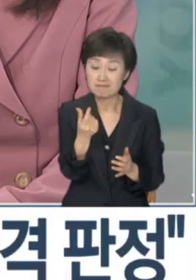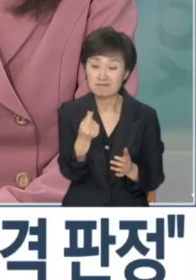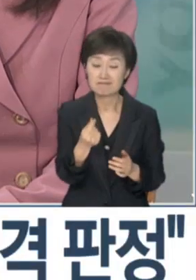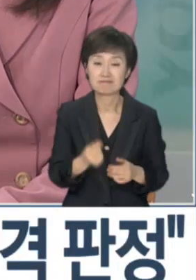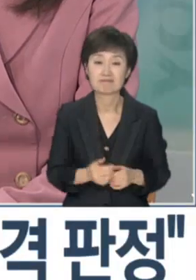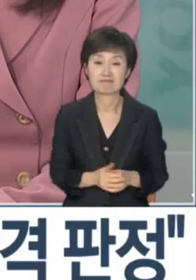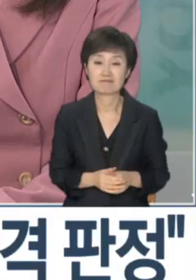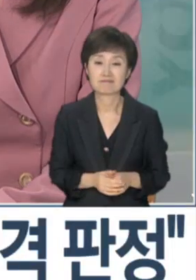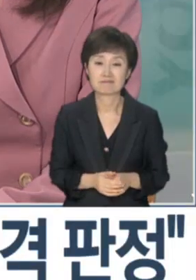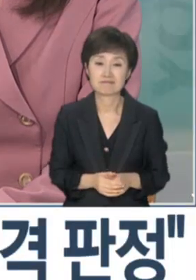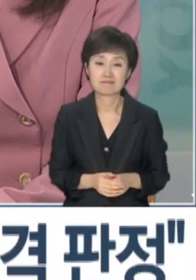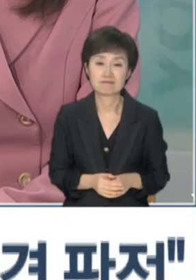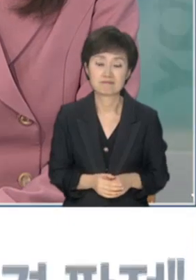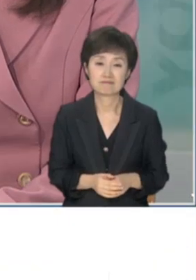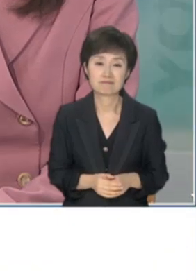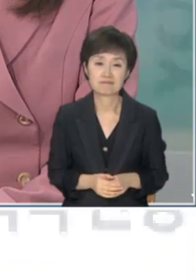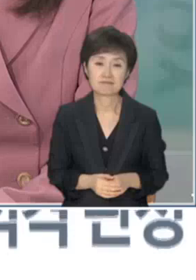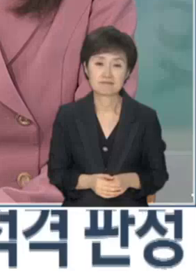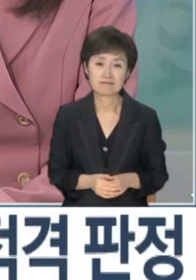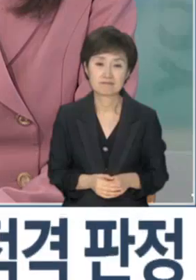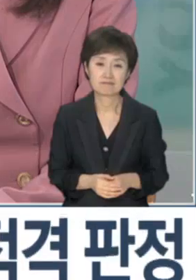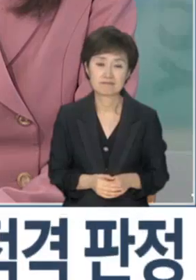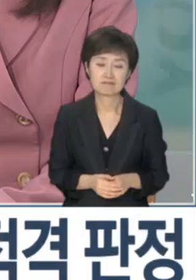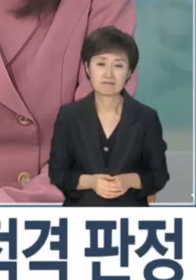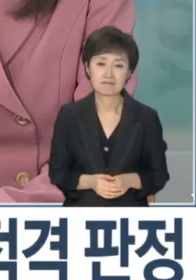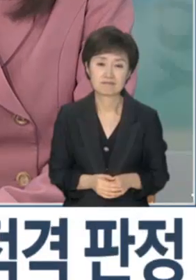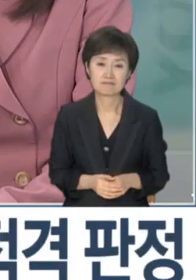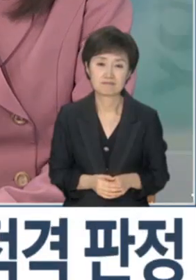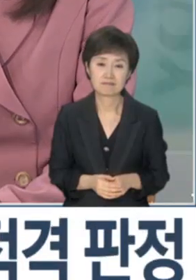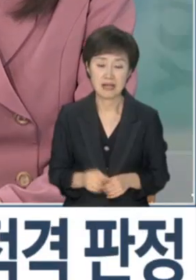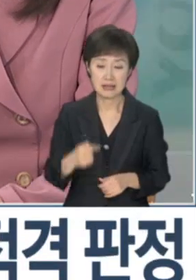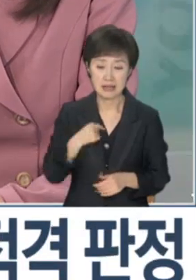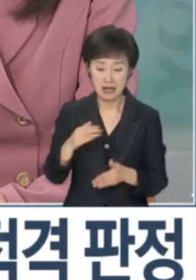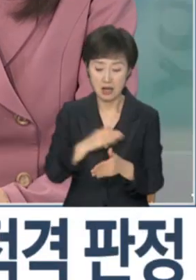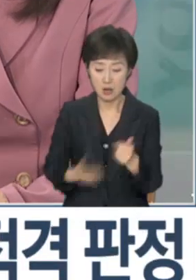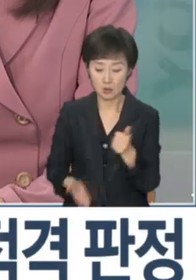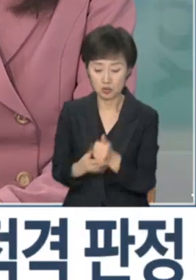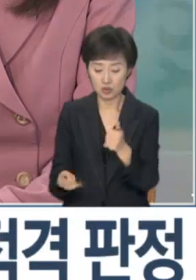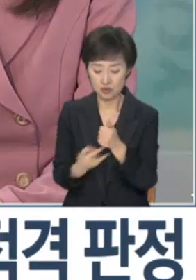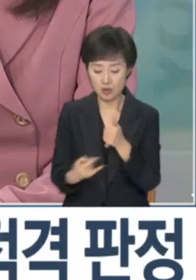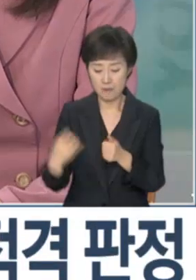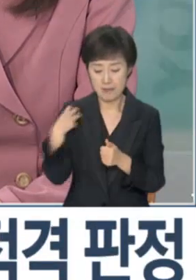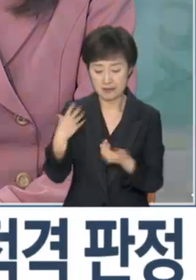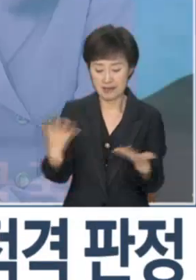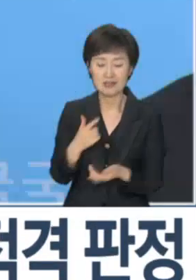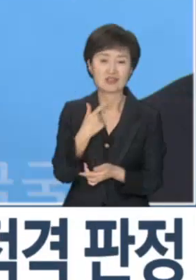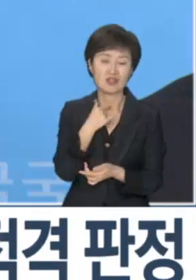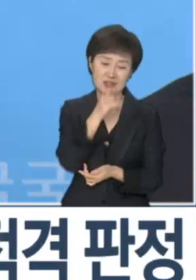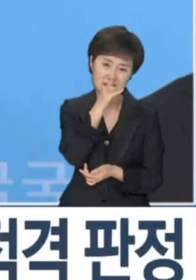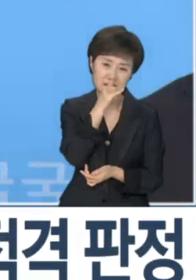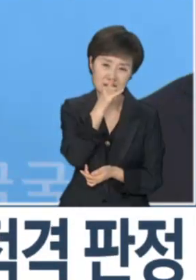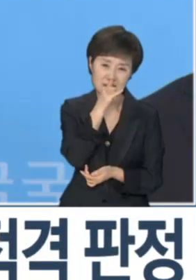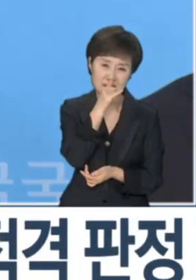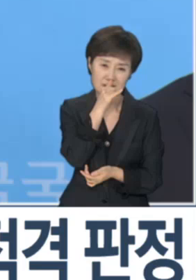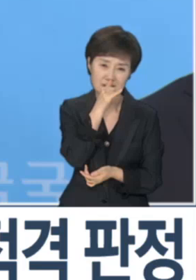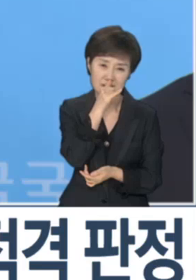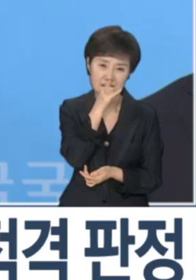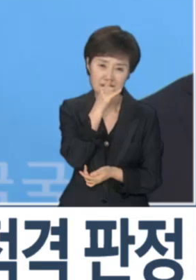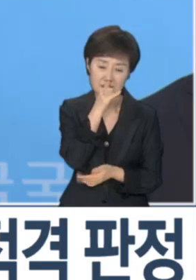말씀 어떤 말씀하시겠습니까? 뭐 저도 정당에 이제 공천위원도 해보고 여러 가지 해봤지만 물론 뭐